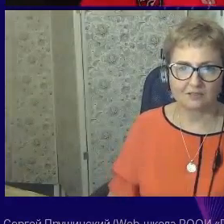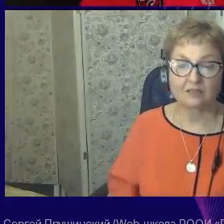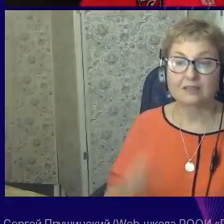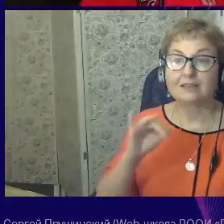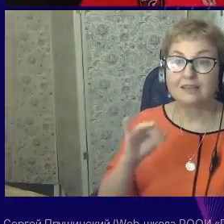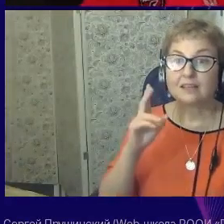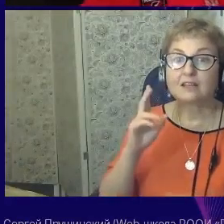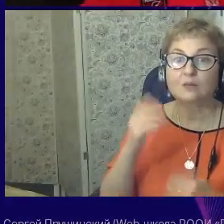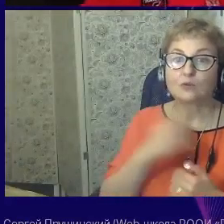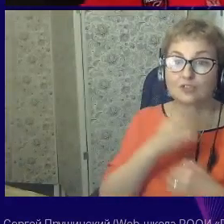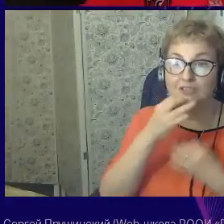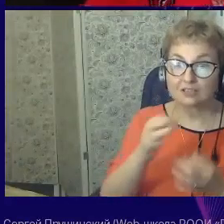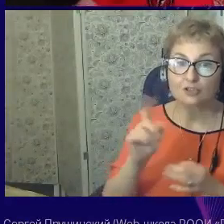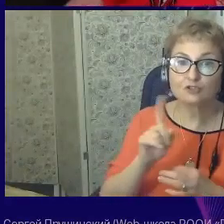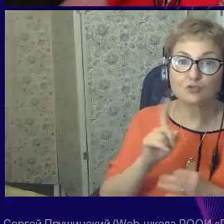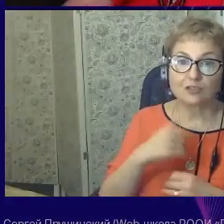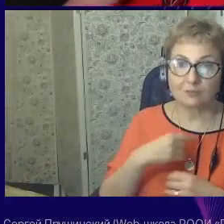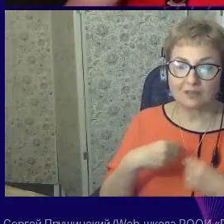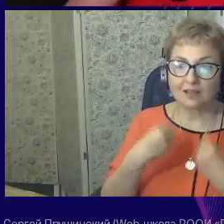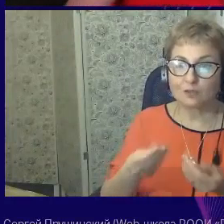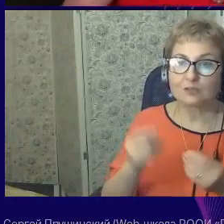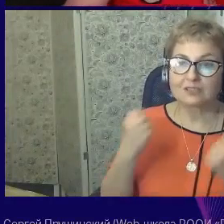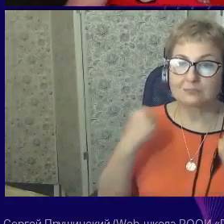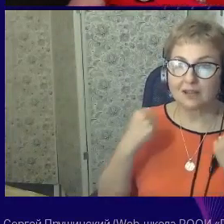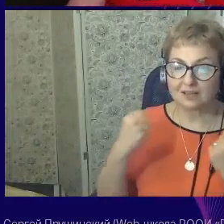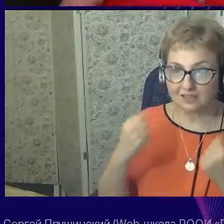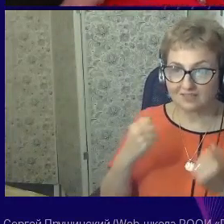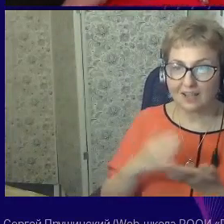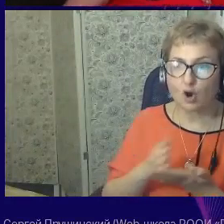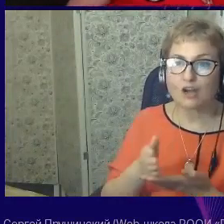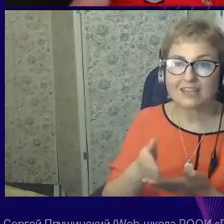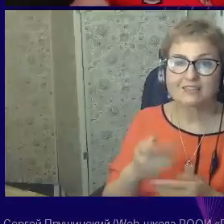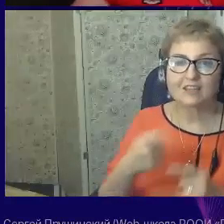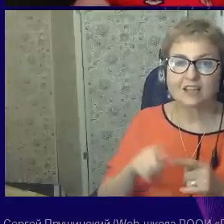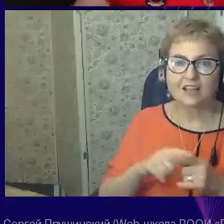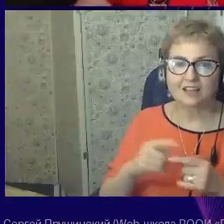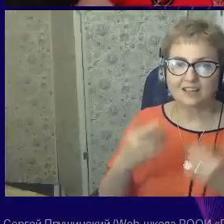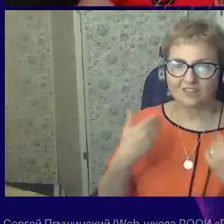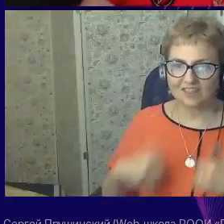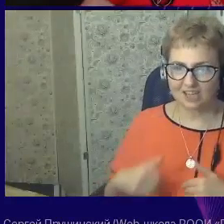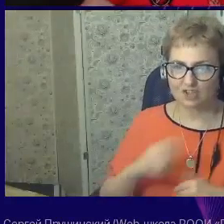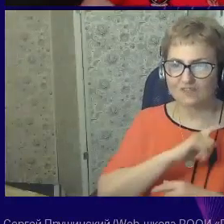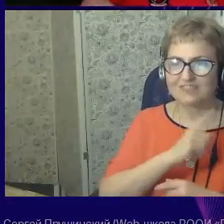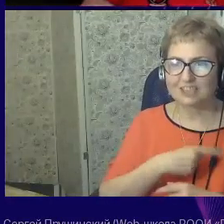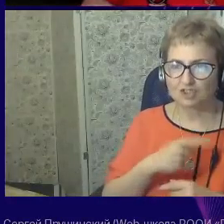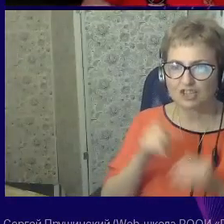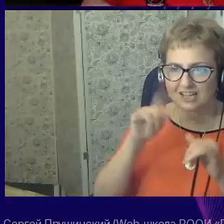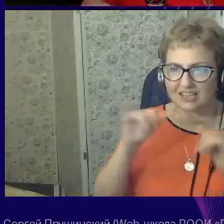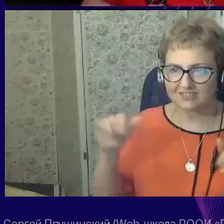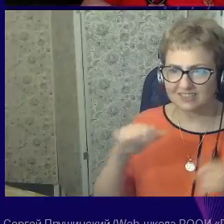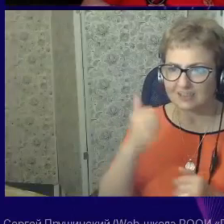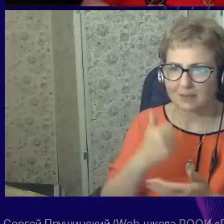Ну и как хочется сказать, что у нас дает все-таки спортивное ориентирование, это внешнее физическое развитие, это